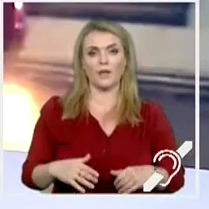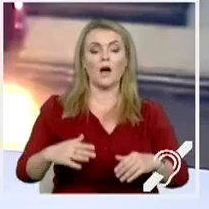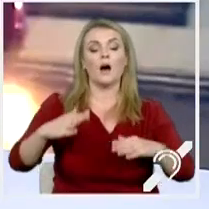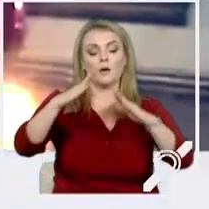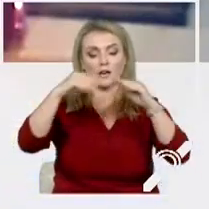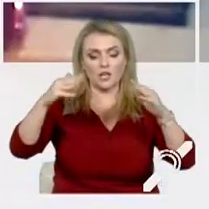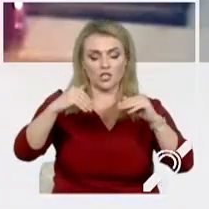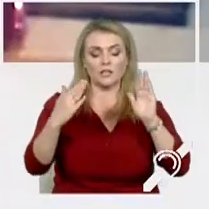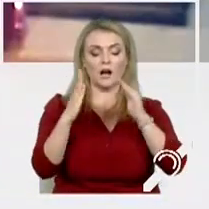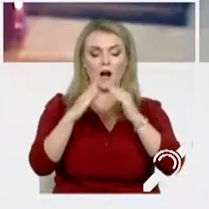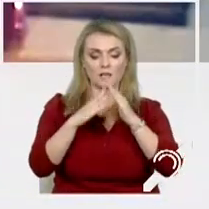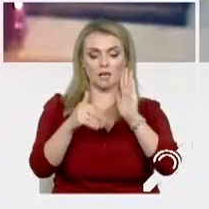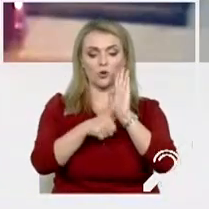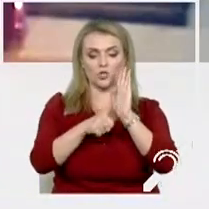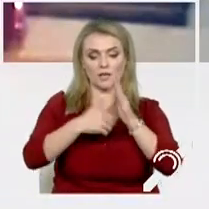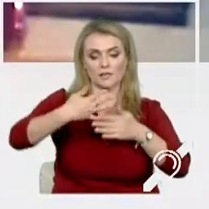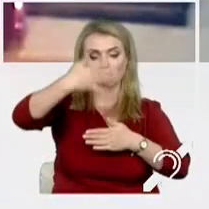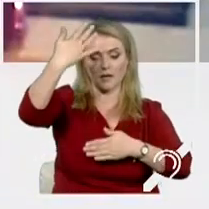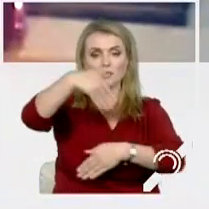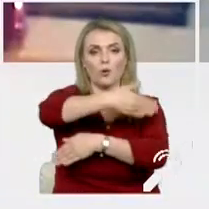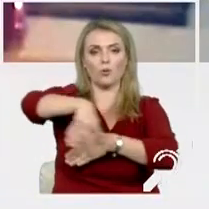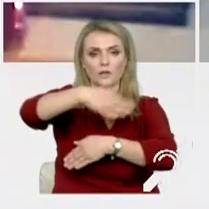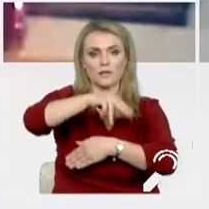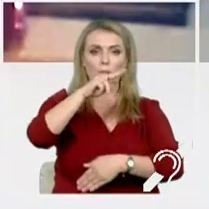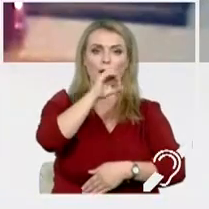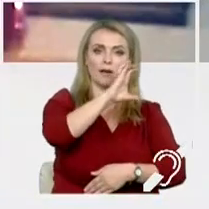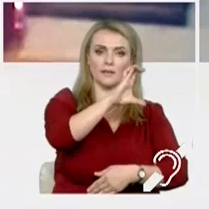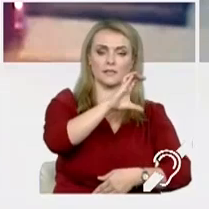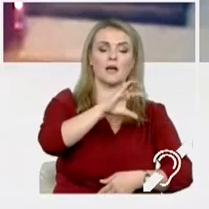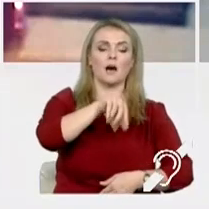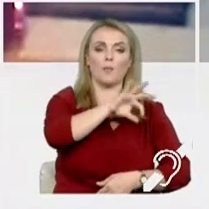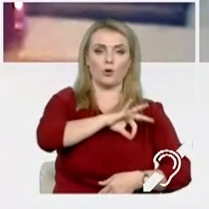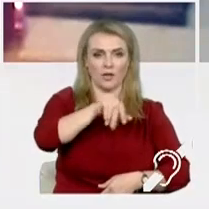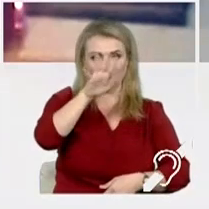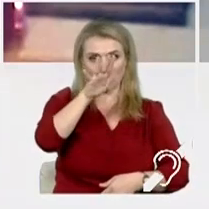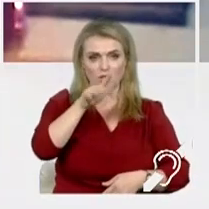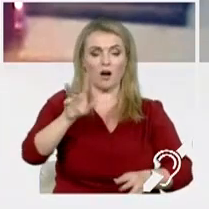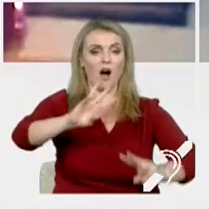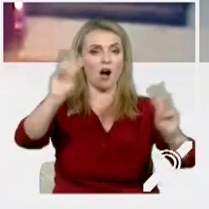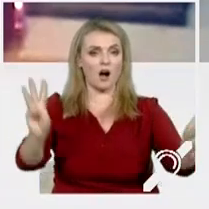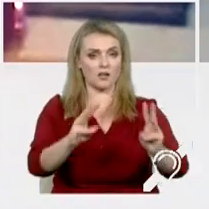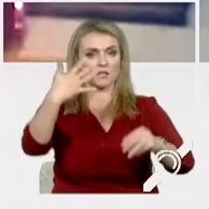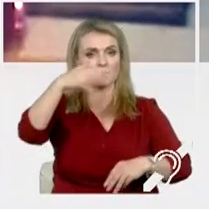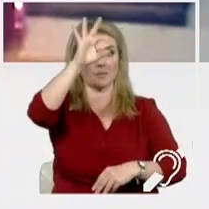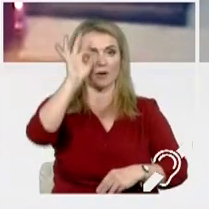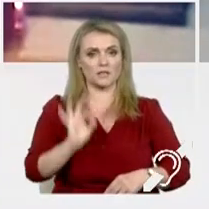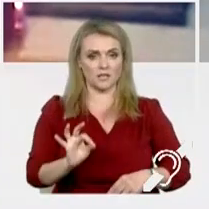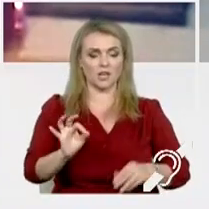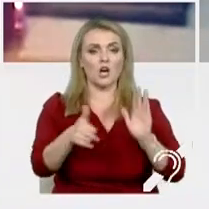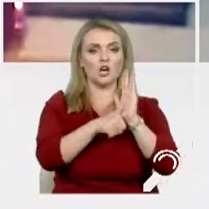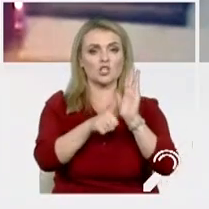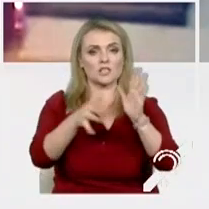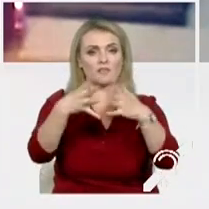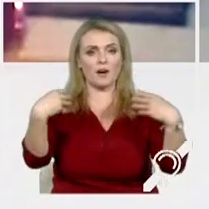Mansarda unui bloc cu 6 etaje de pe strada Paris din sectorul Buiucani din Chișinău a ars în proporție de 50%. 6 familii au rămas